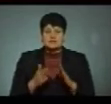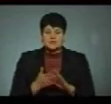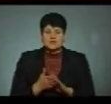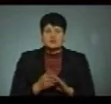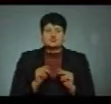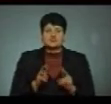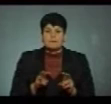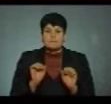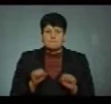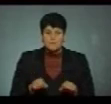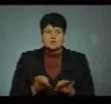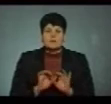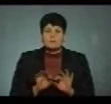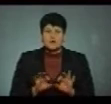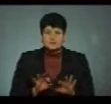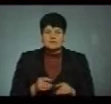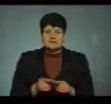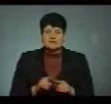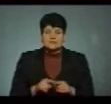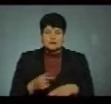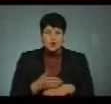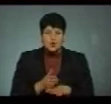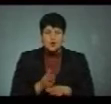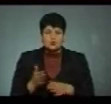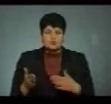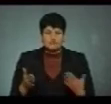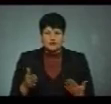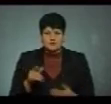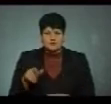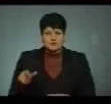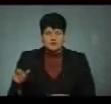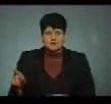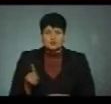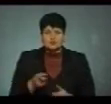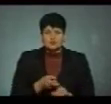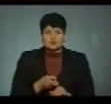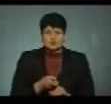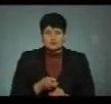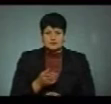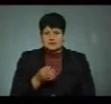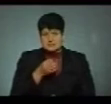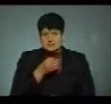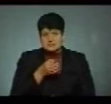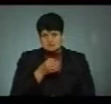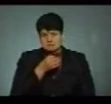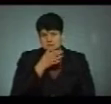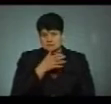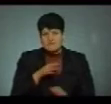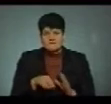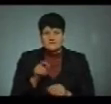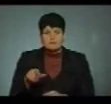чим можна пояснити таке роздвоєння особистості, що стосується симпатій виборців?